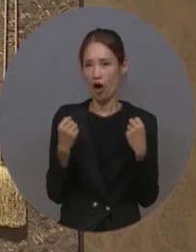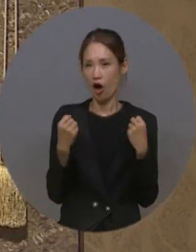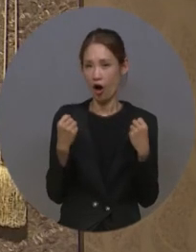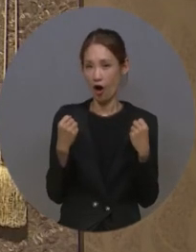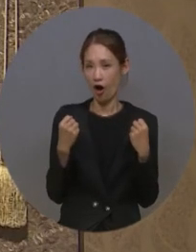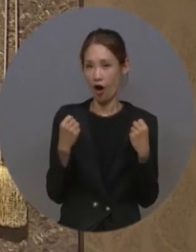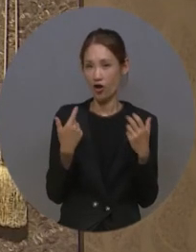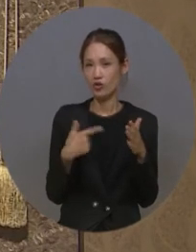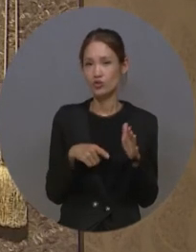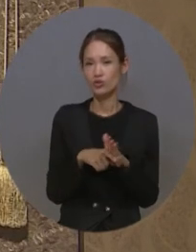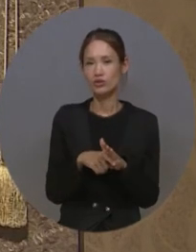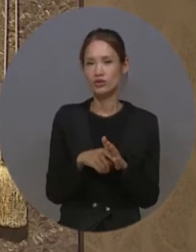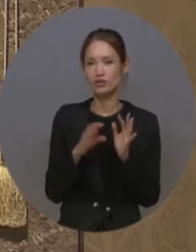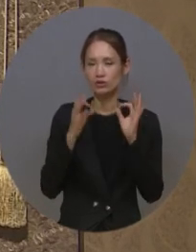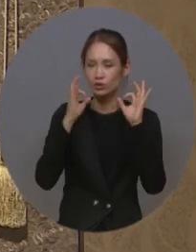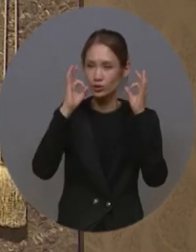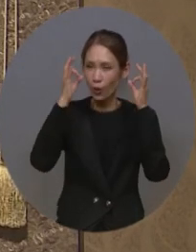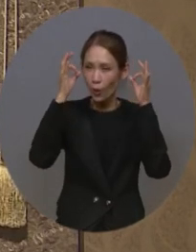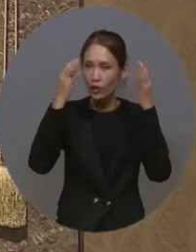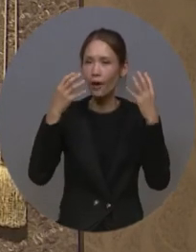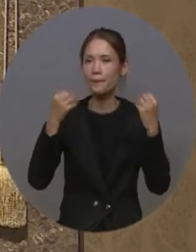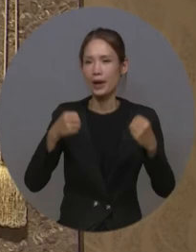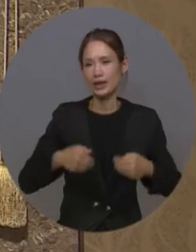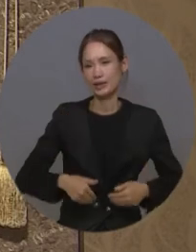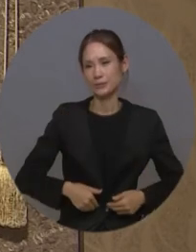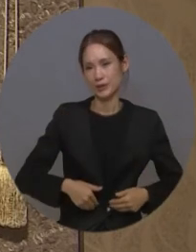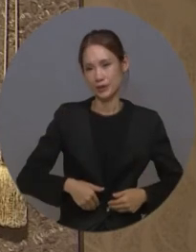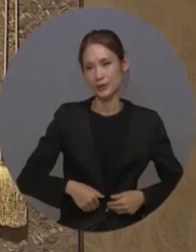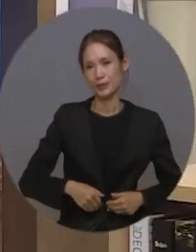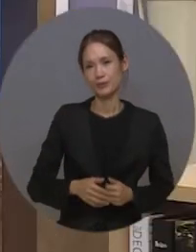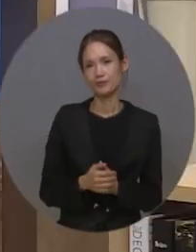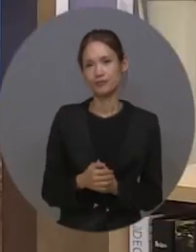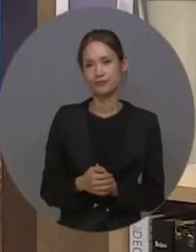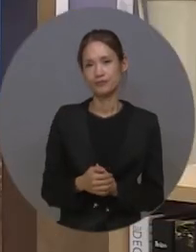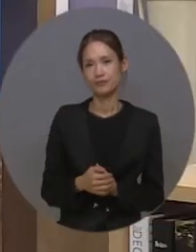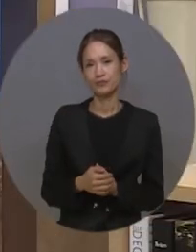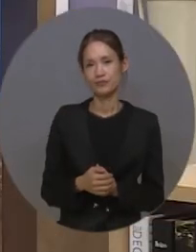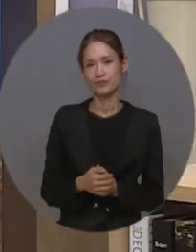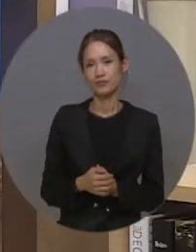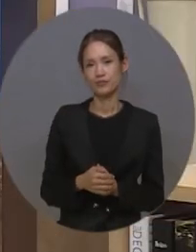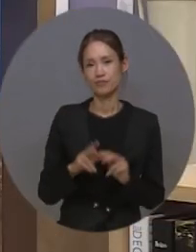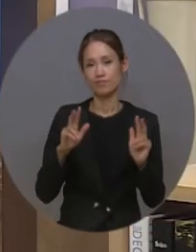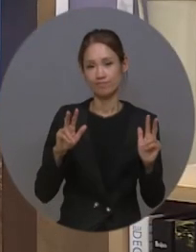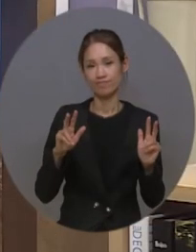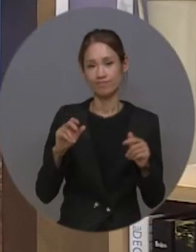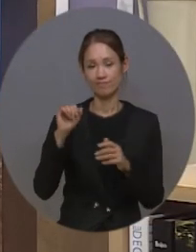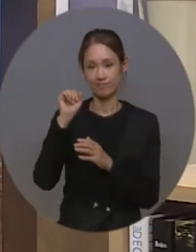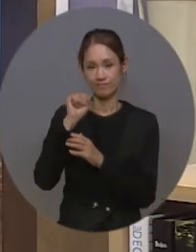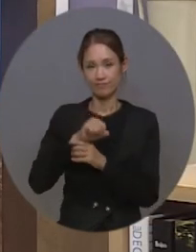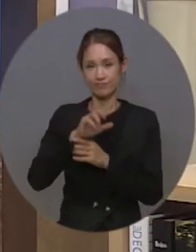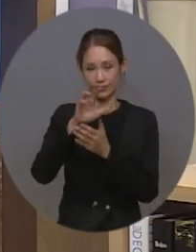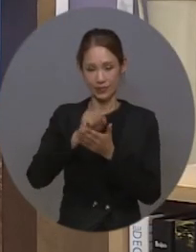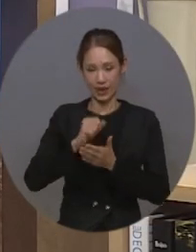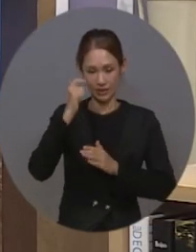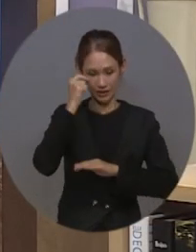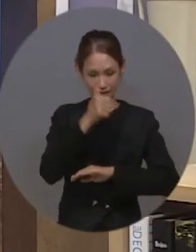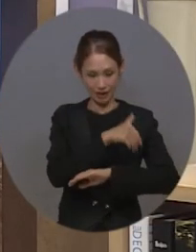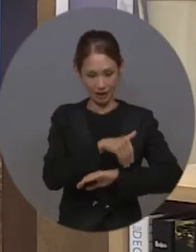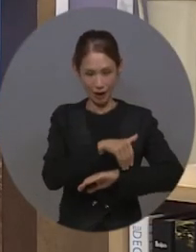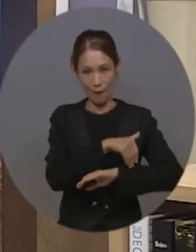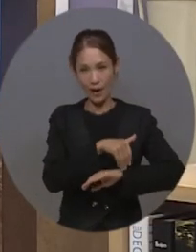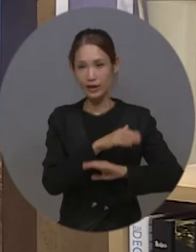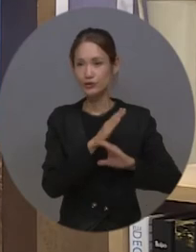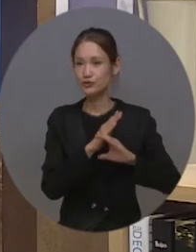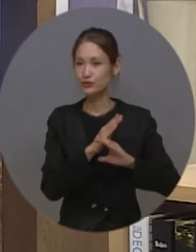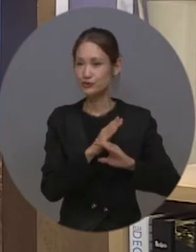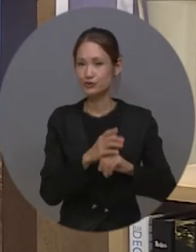이 건강을 지키기 위한 노력들을 많이 해야 되는 건 맞습니다. 그럼 이제 지금도 또 이제 허가를 받고 있는 그 받을